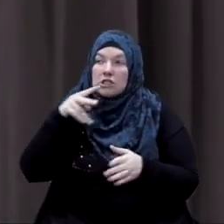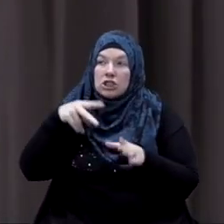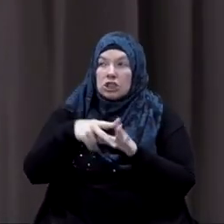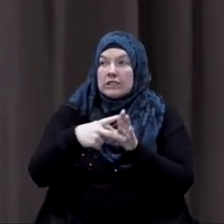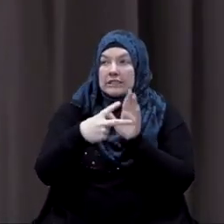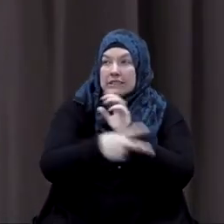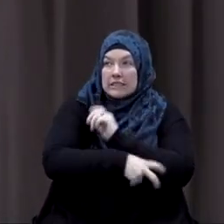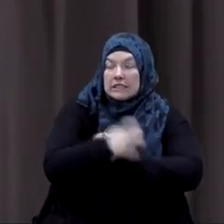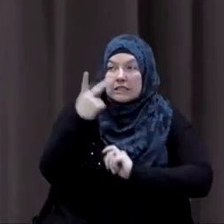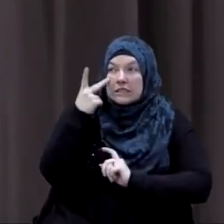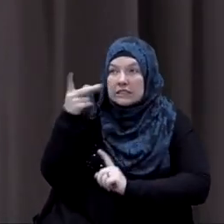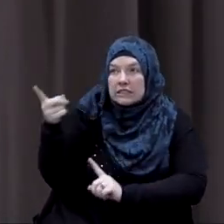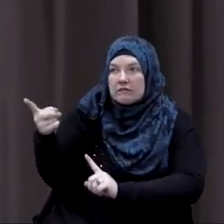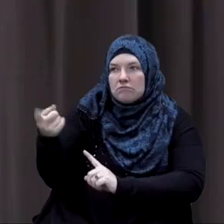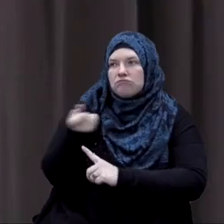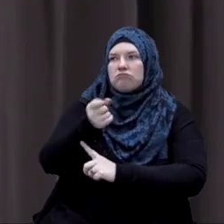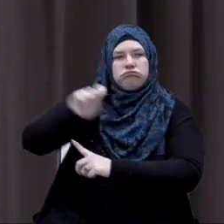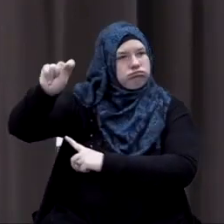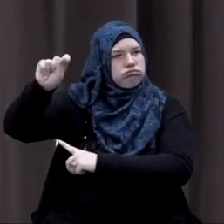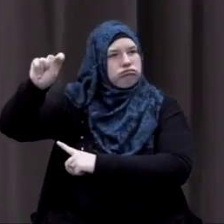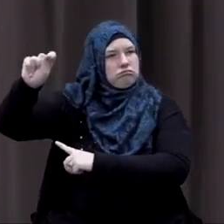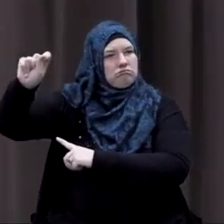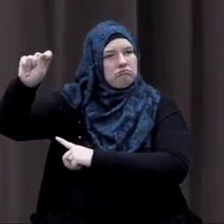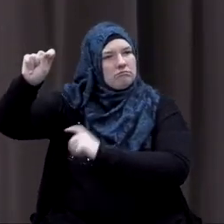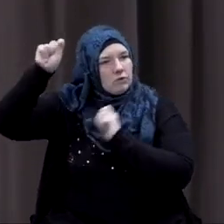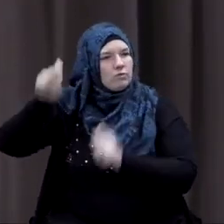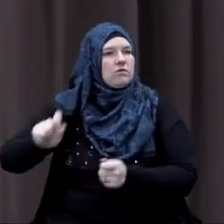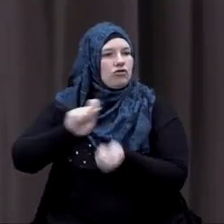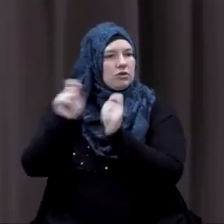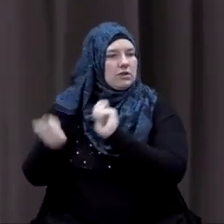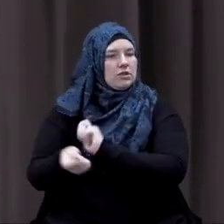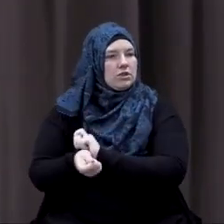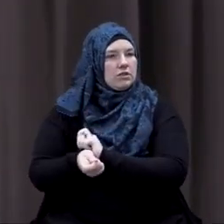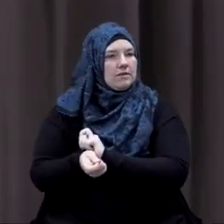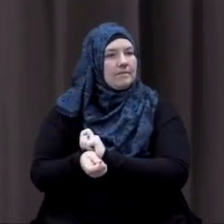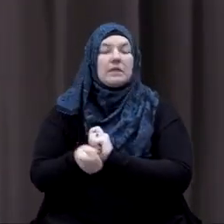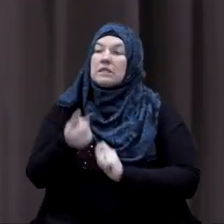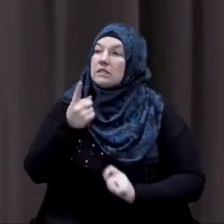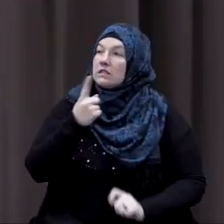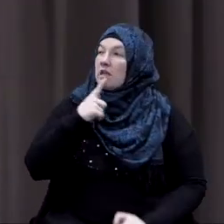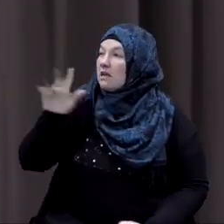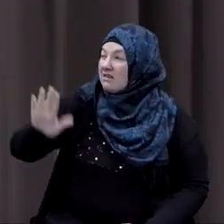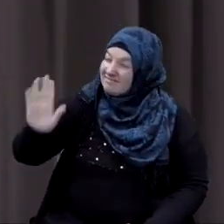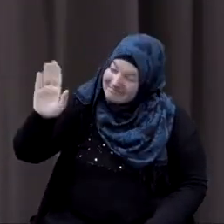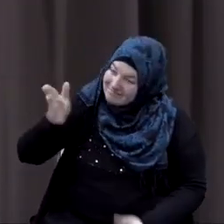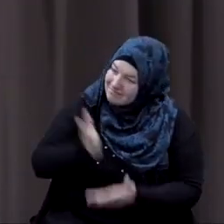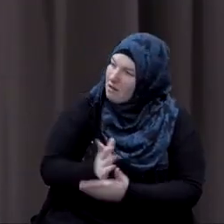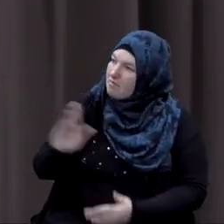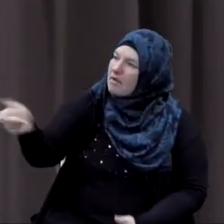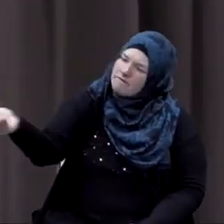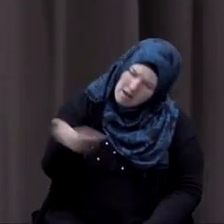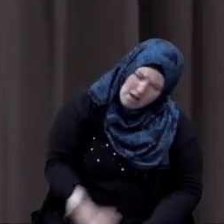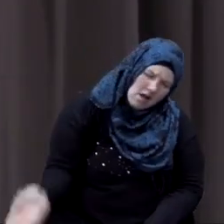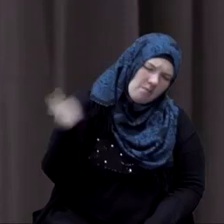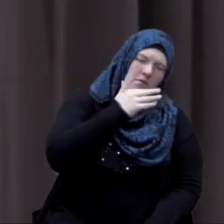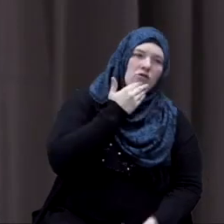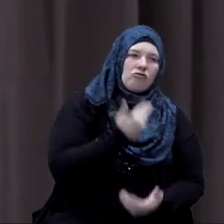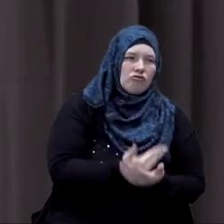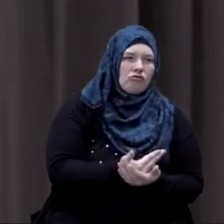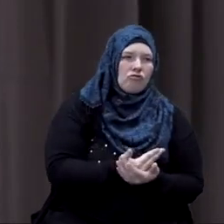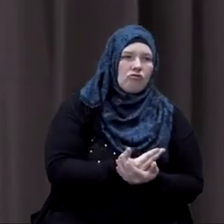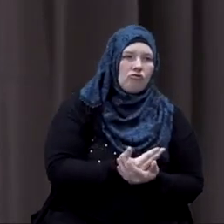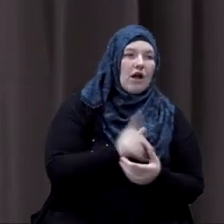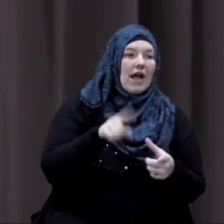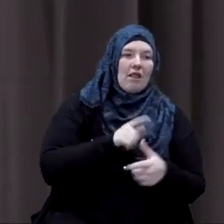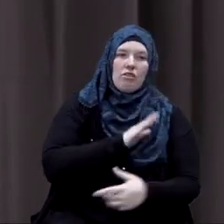يَأْمُرُونَ بِالْمَعْرُوفِ وَيَنْهَوْنَ عَنِ الْمُنْكَرِ. They invite people to what is good and they stop them